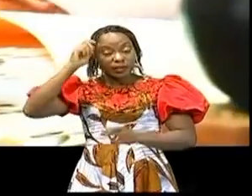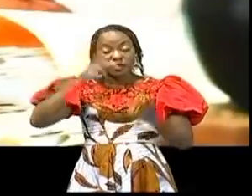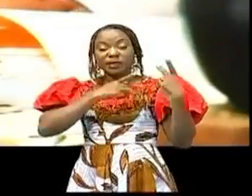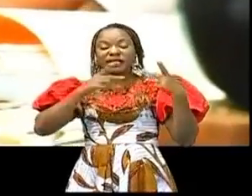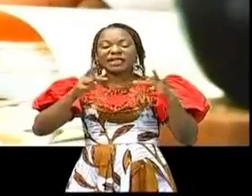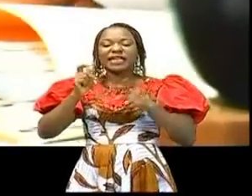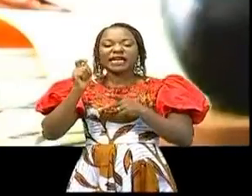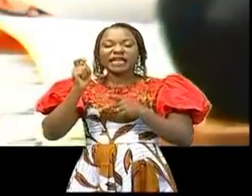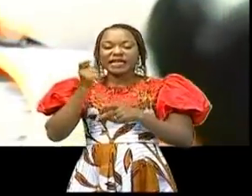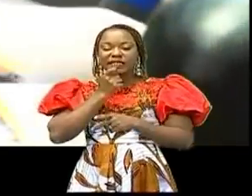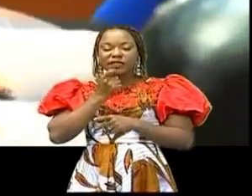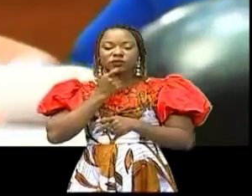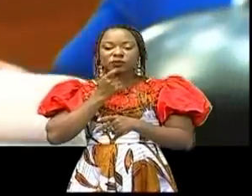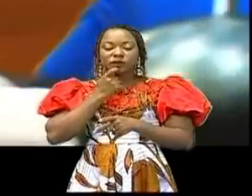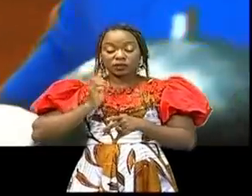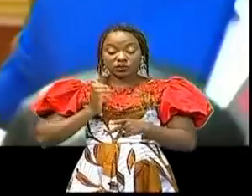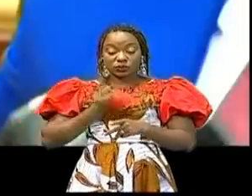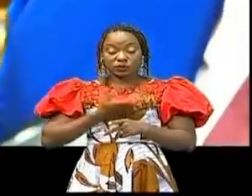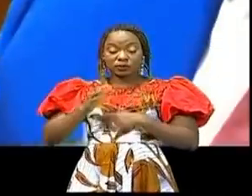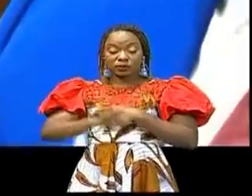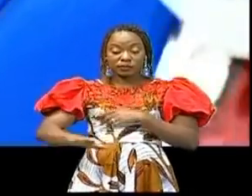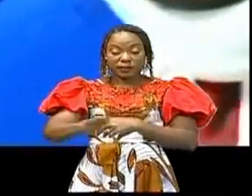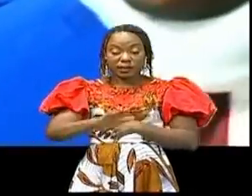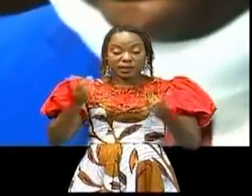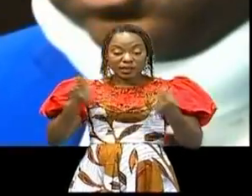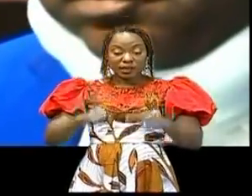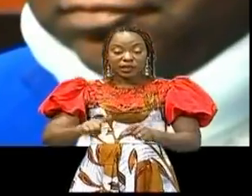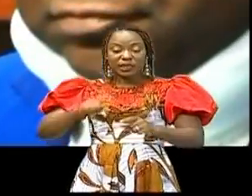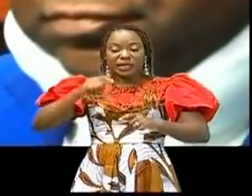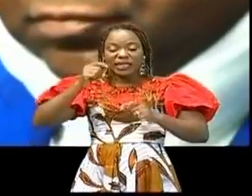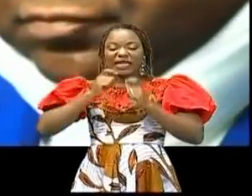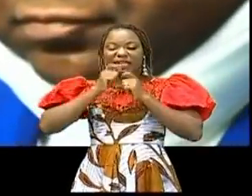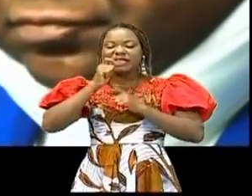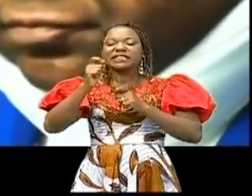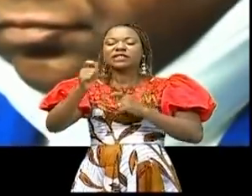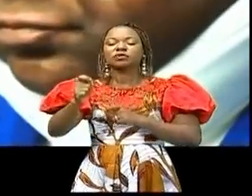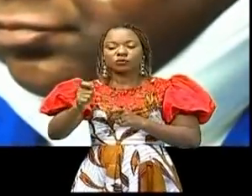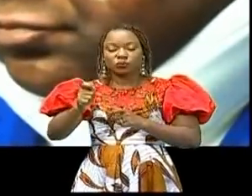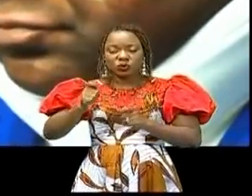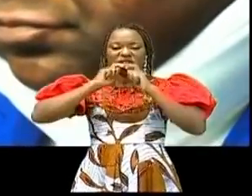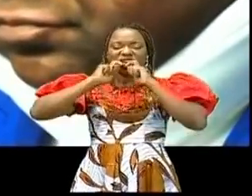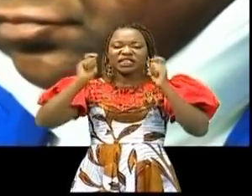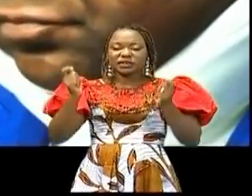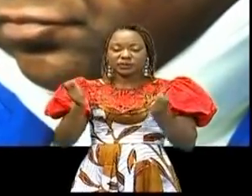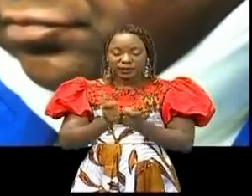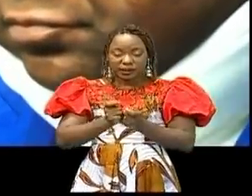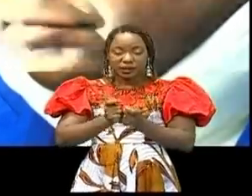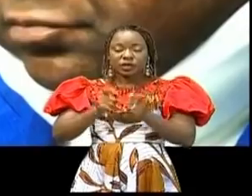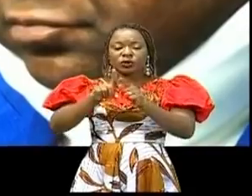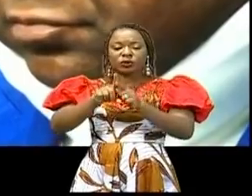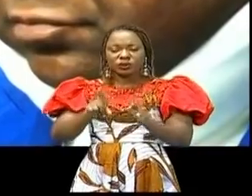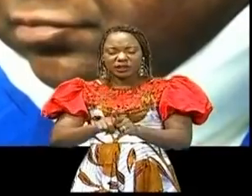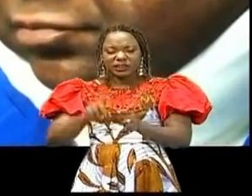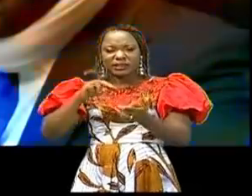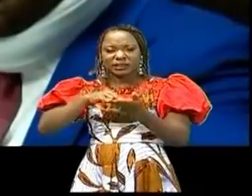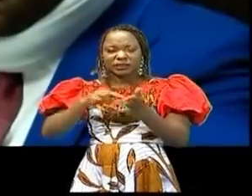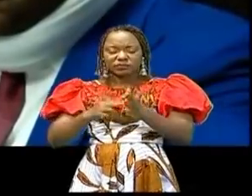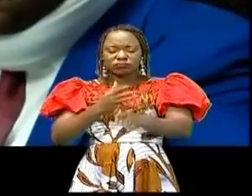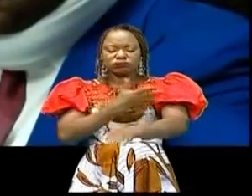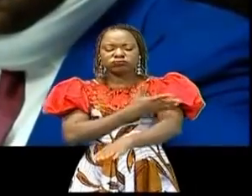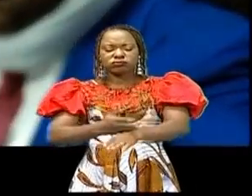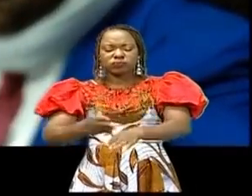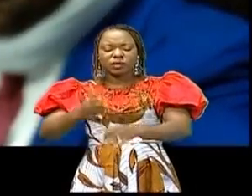l'histoire de notre pays, que chaque montée en puissance des discours tribalistes s'est toujours soldée par l'écoulement du sang de